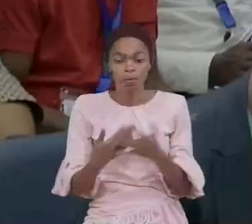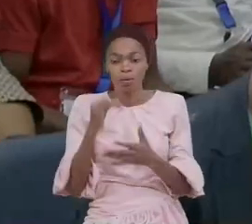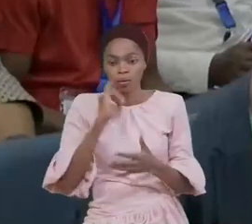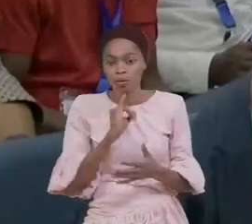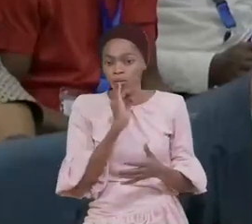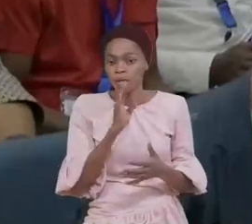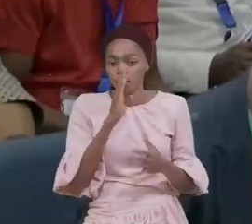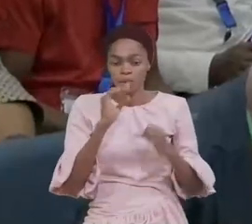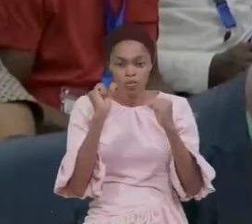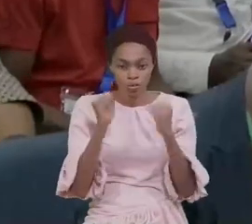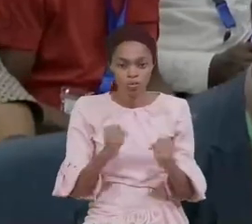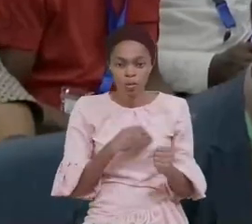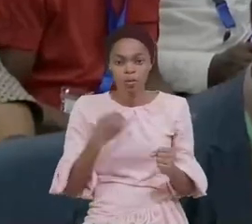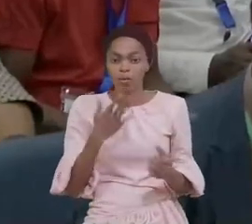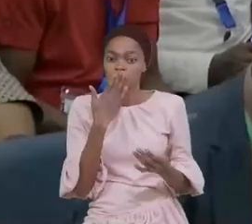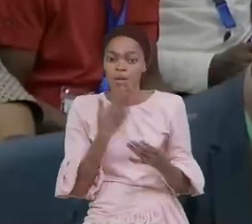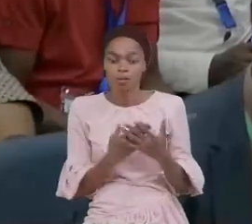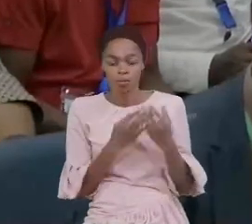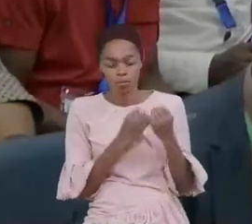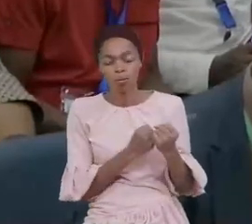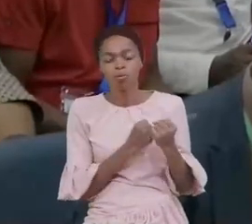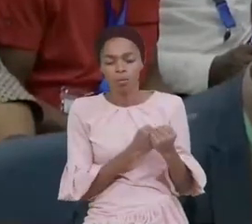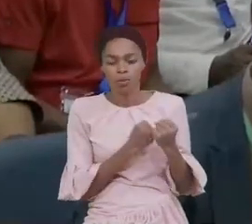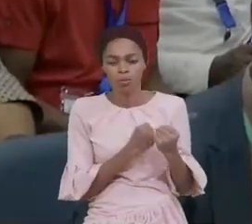fortifie-toi et prends courage,